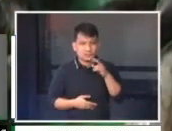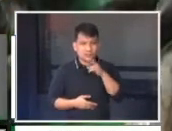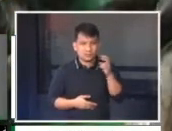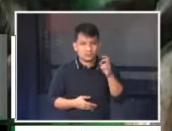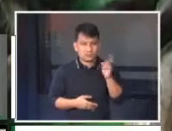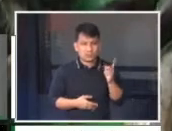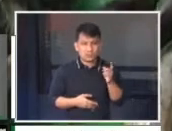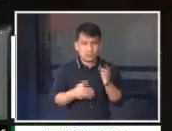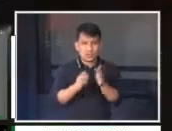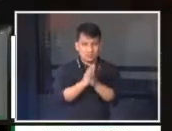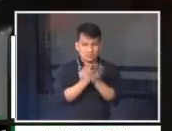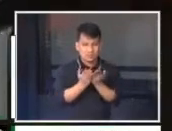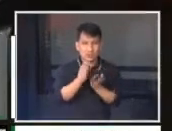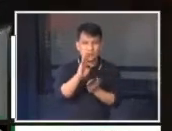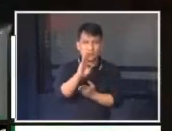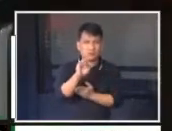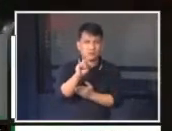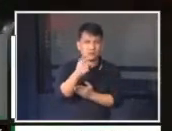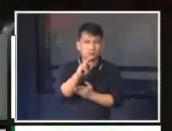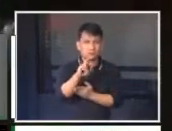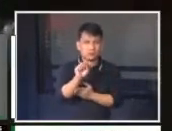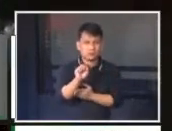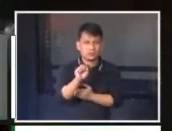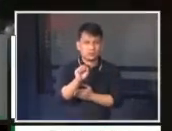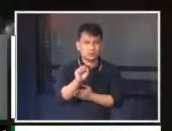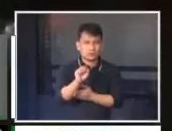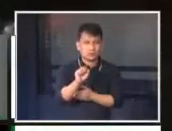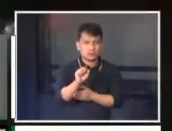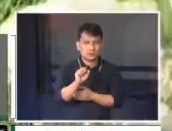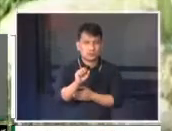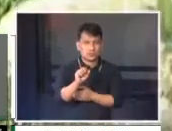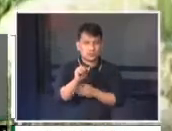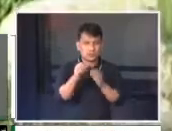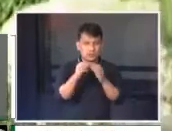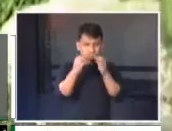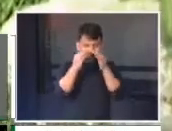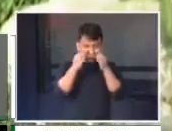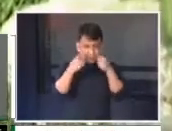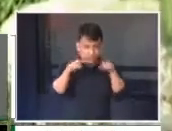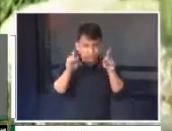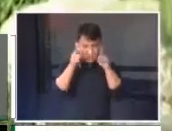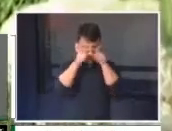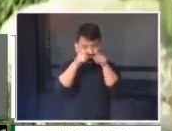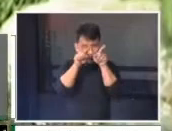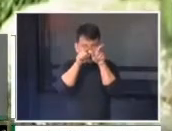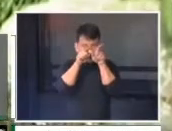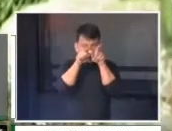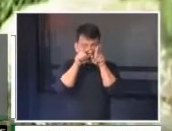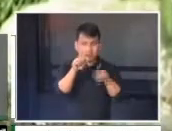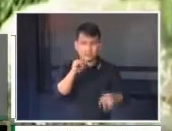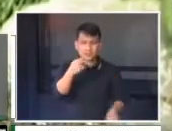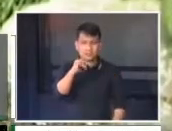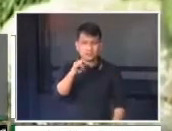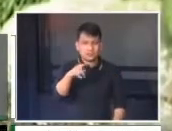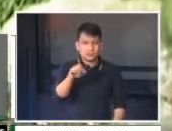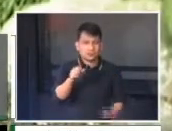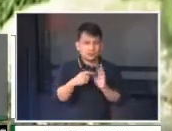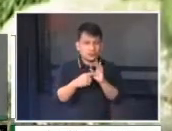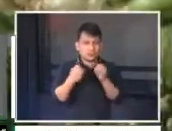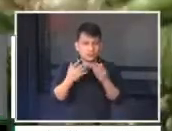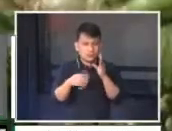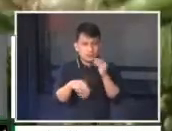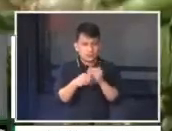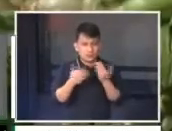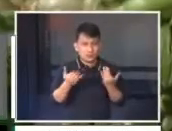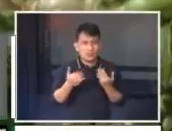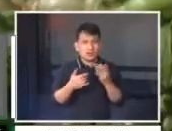bangus. Tumaas din ang presyo ng hipon at alumahan. Ayon sa Agriculture Department, apektado ang supply ng isda